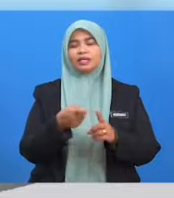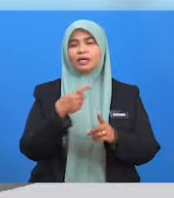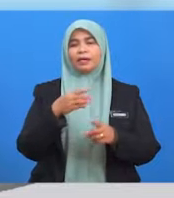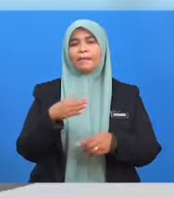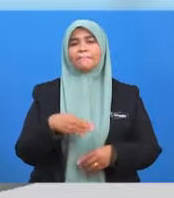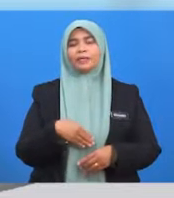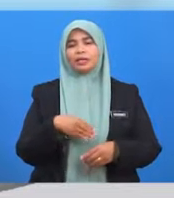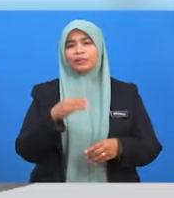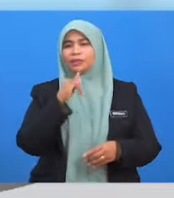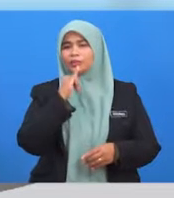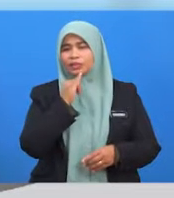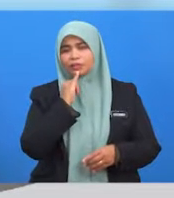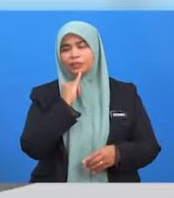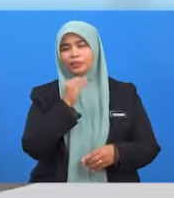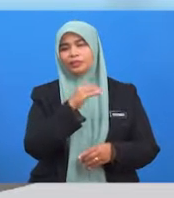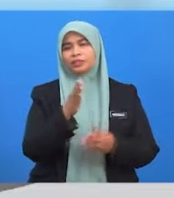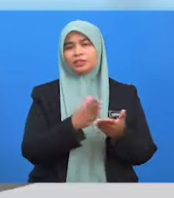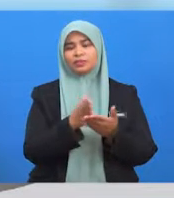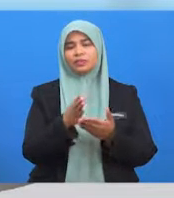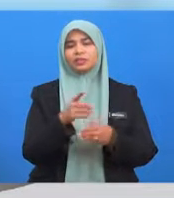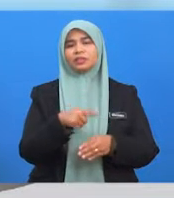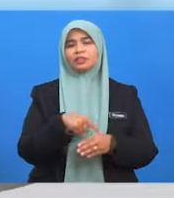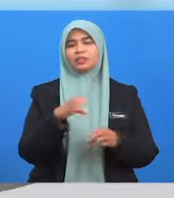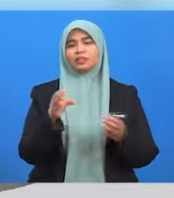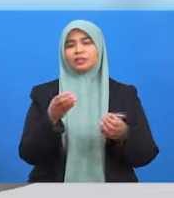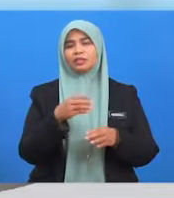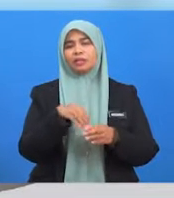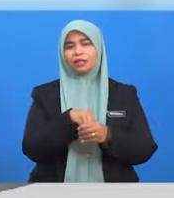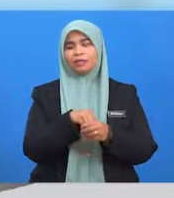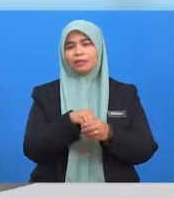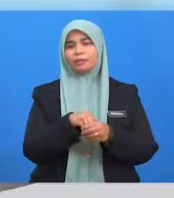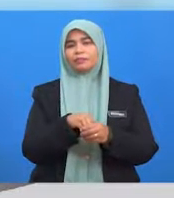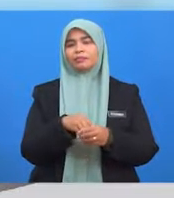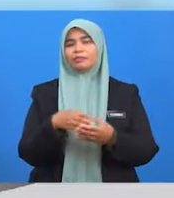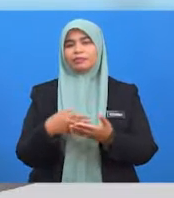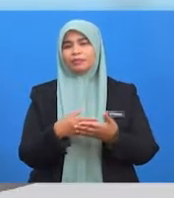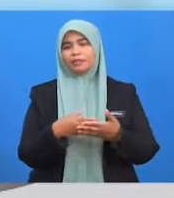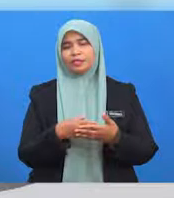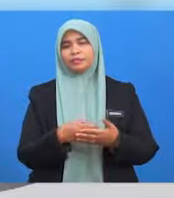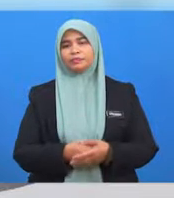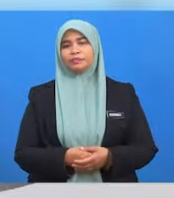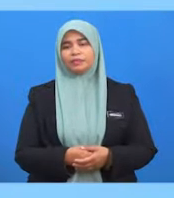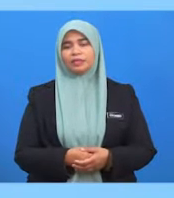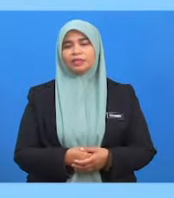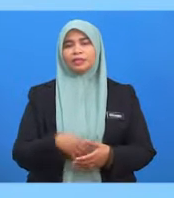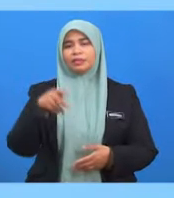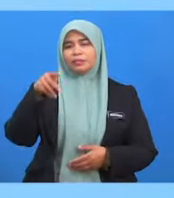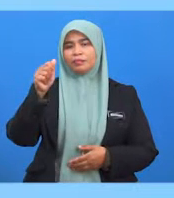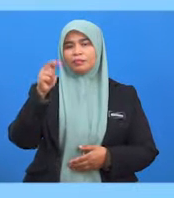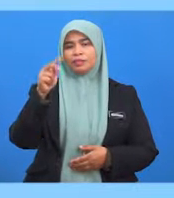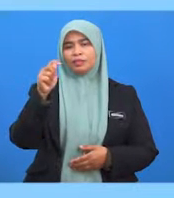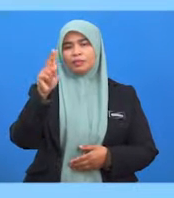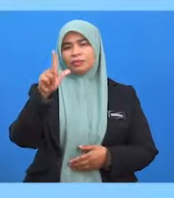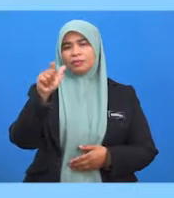seterusnya dipantulkan oleh tubuh janin dalam kandungan ibu. Pantulan ini